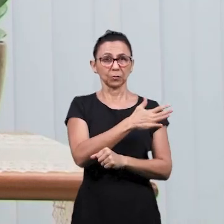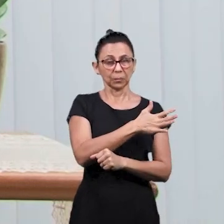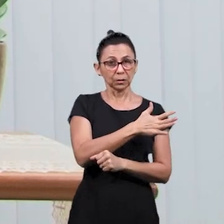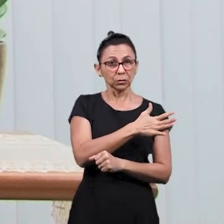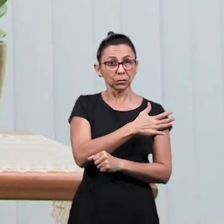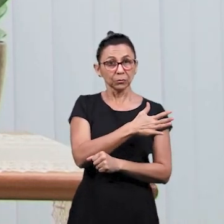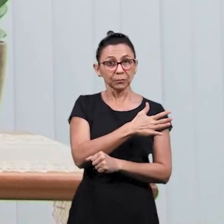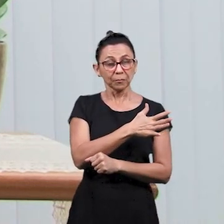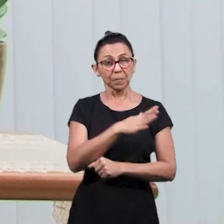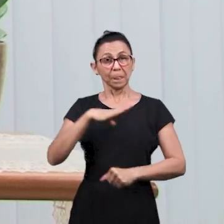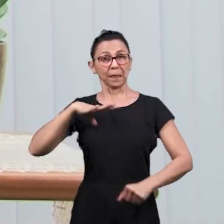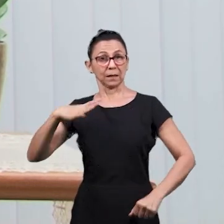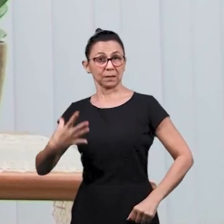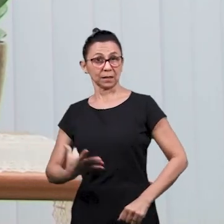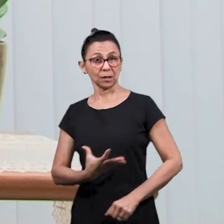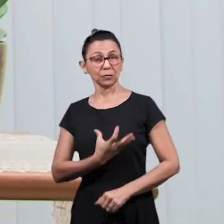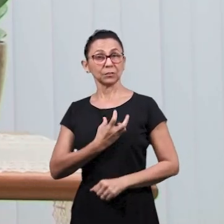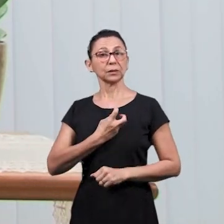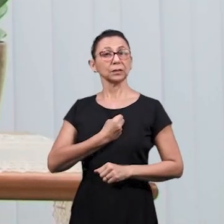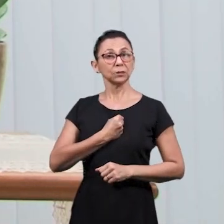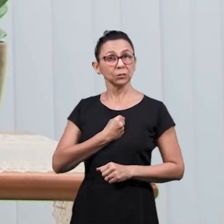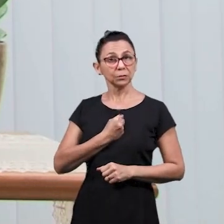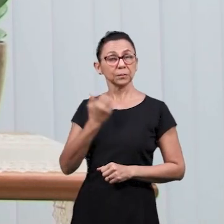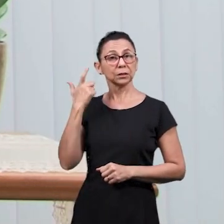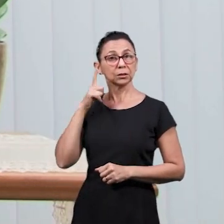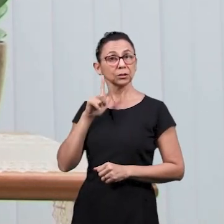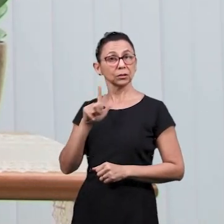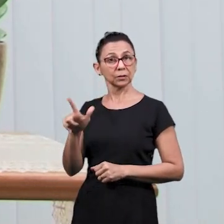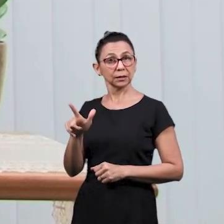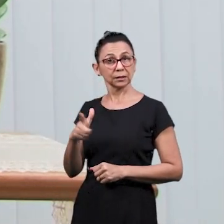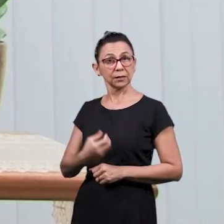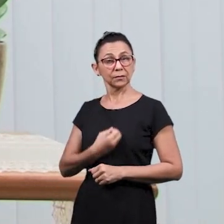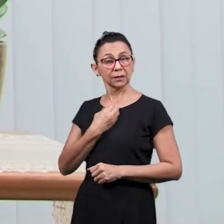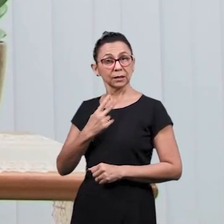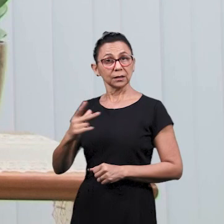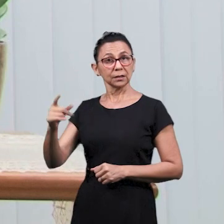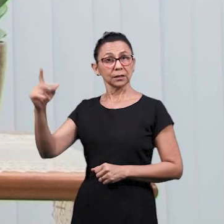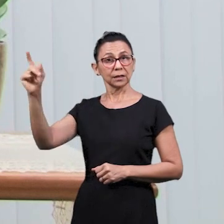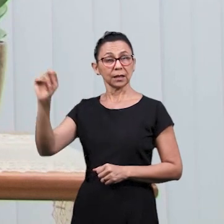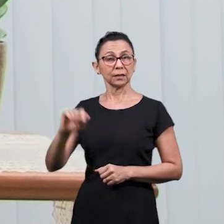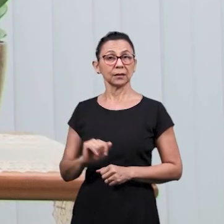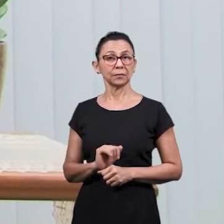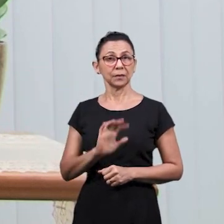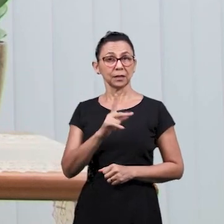наших жизнях, искупляя нас и ведя нас к Господу.